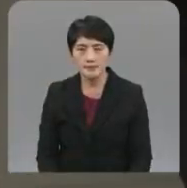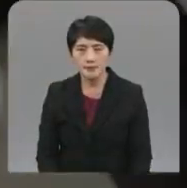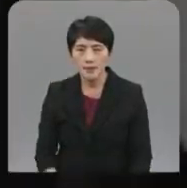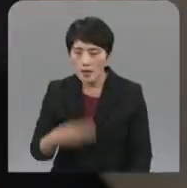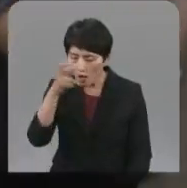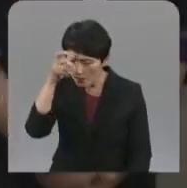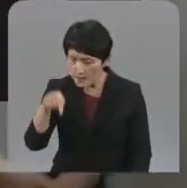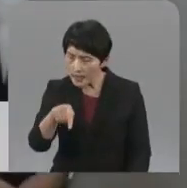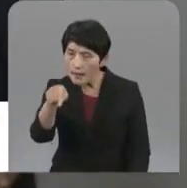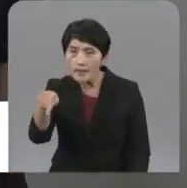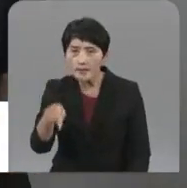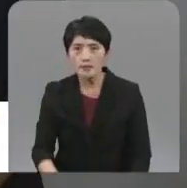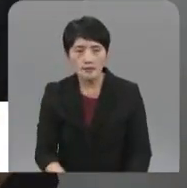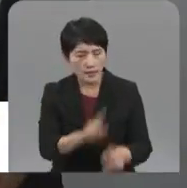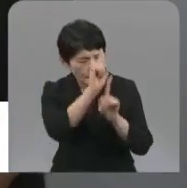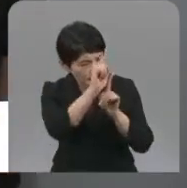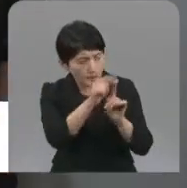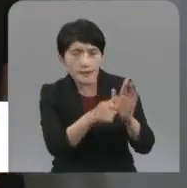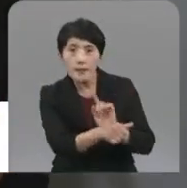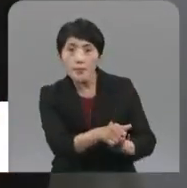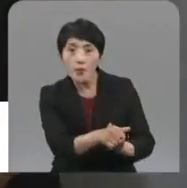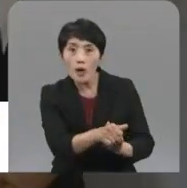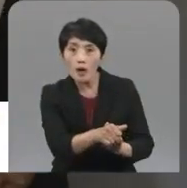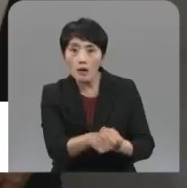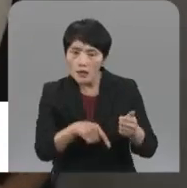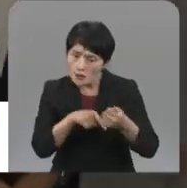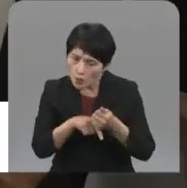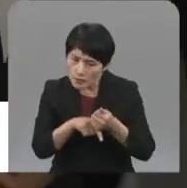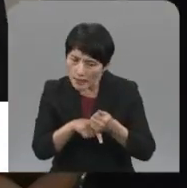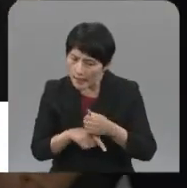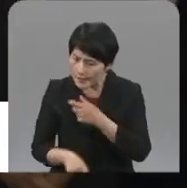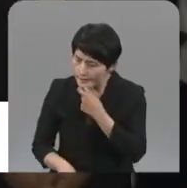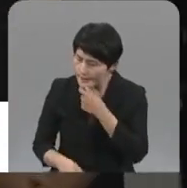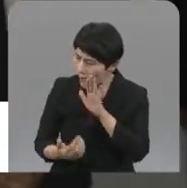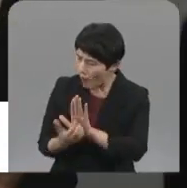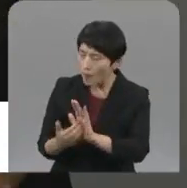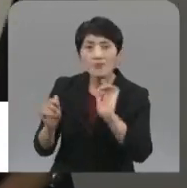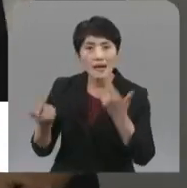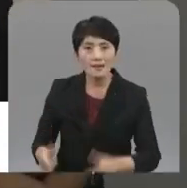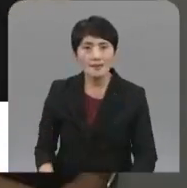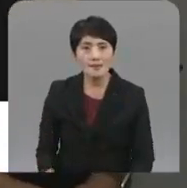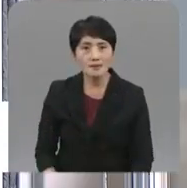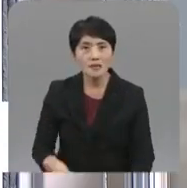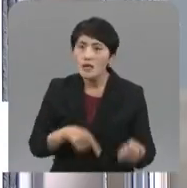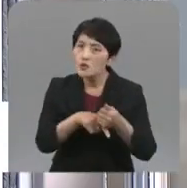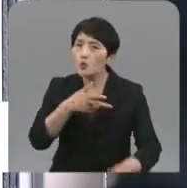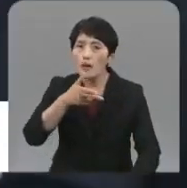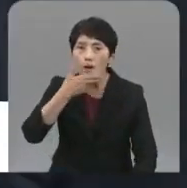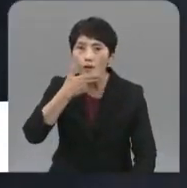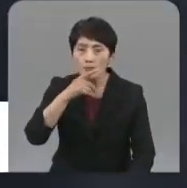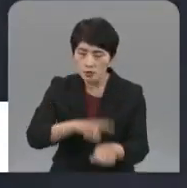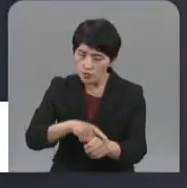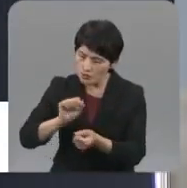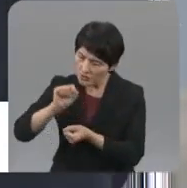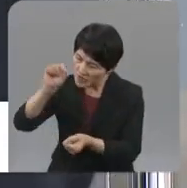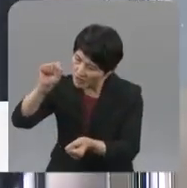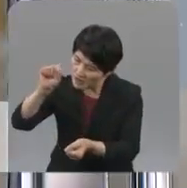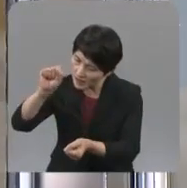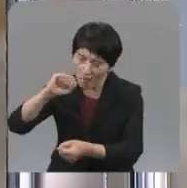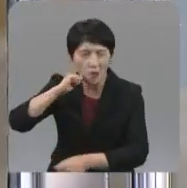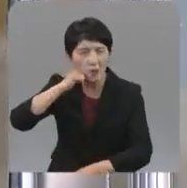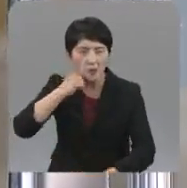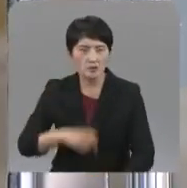или х района эти деньги потребовались на организацию визита губернатора провинции кёндо в Северную Корею